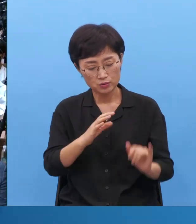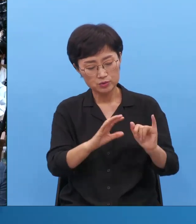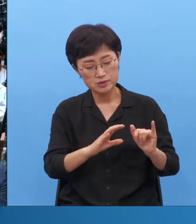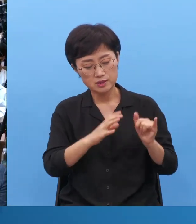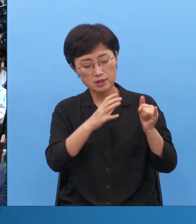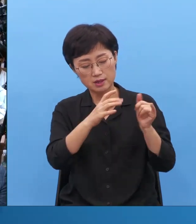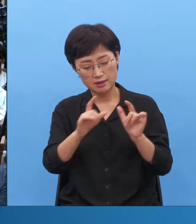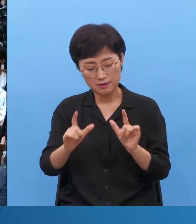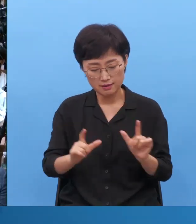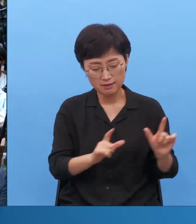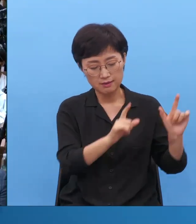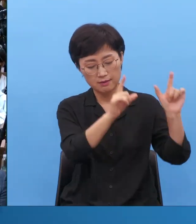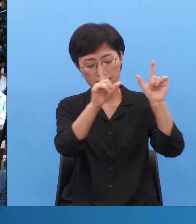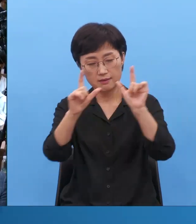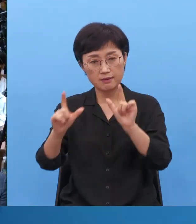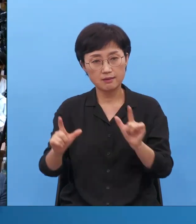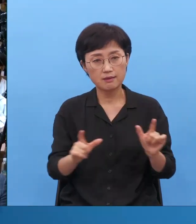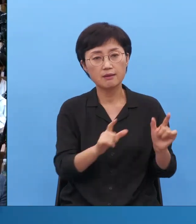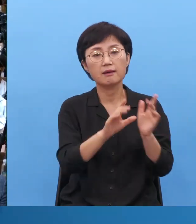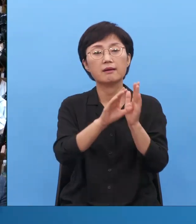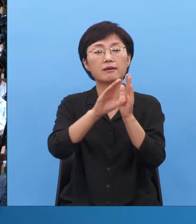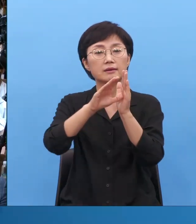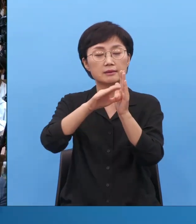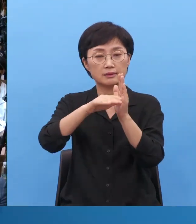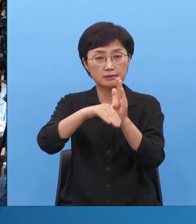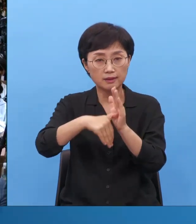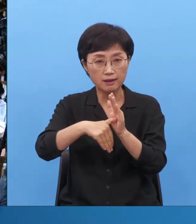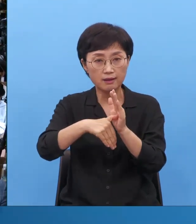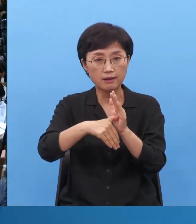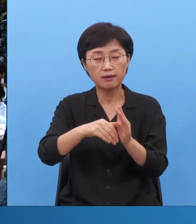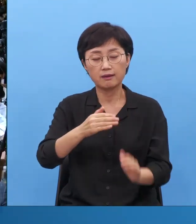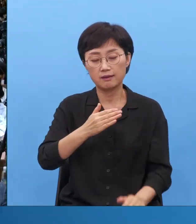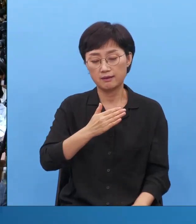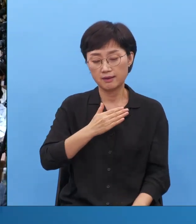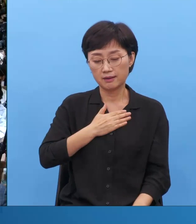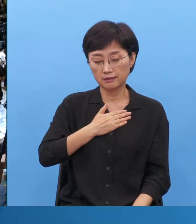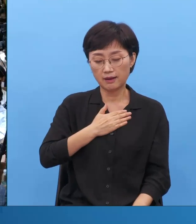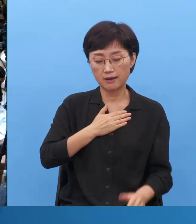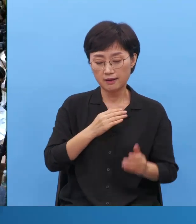괴로운 세상 지낼 때